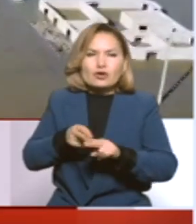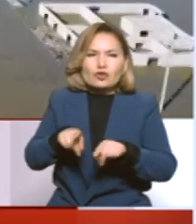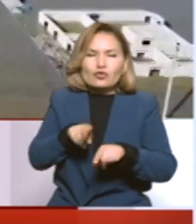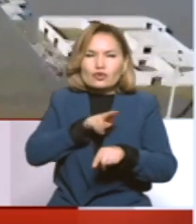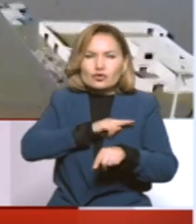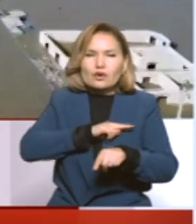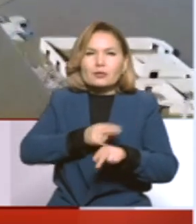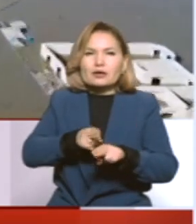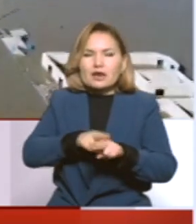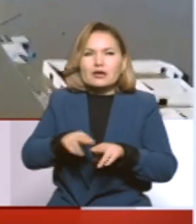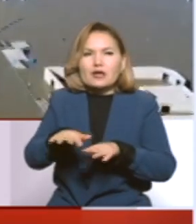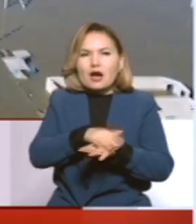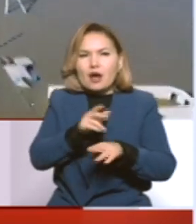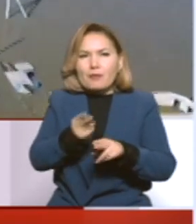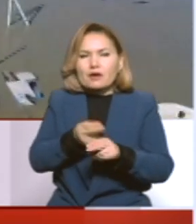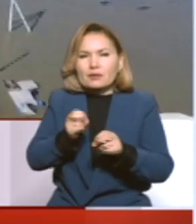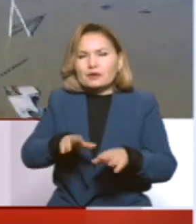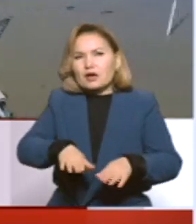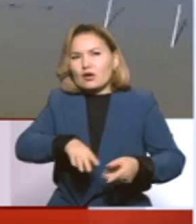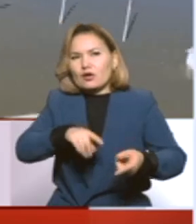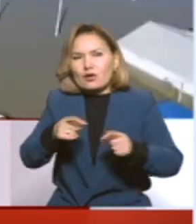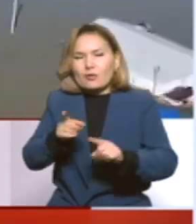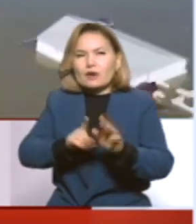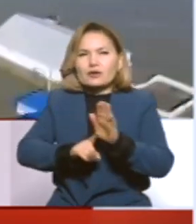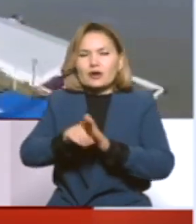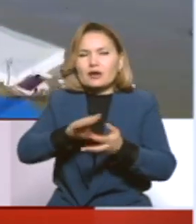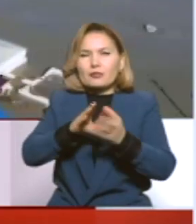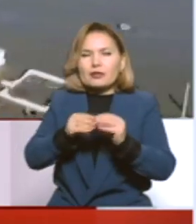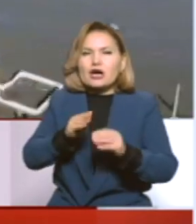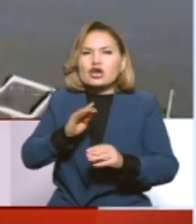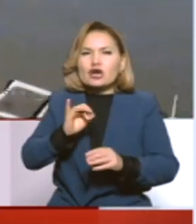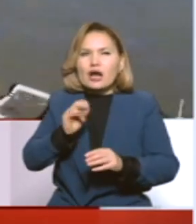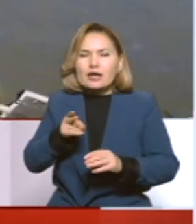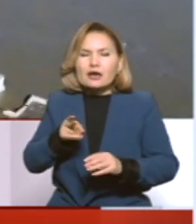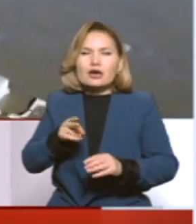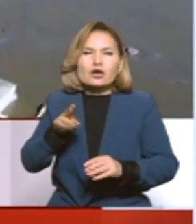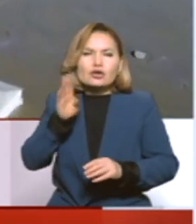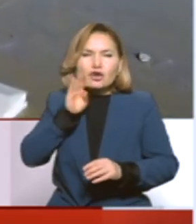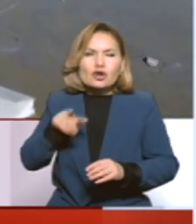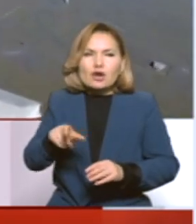дейінгі алгоритмдер қамтылған. Айта кеткен жөн, жайық жағалауының